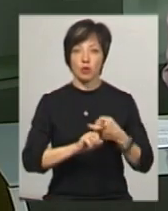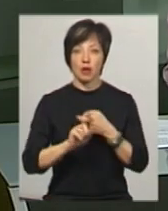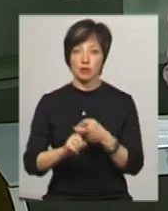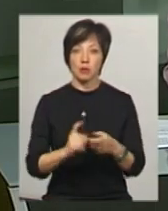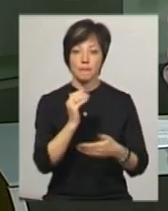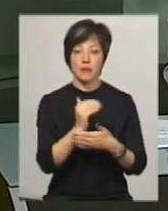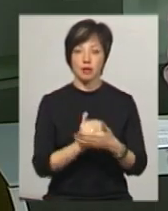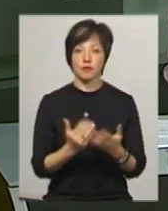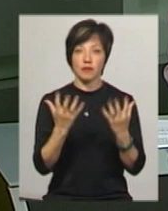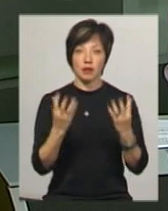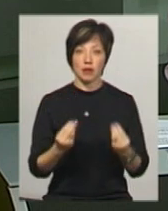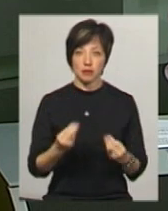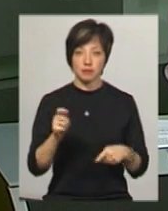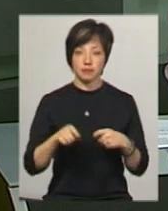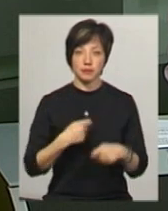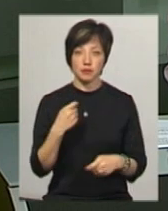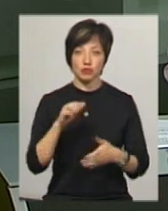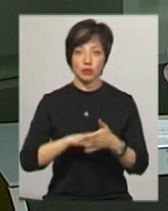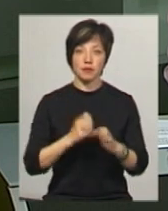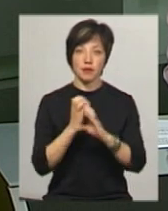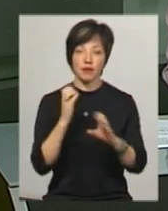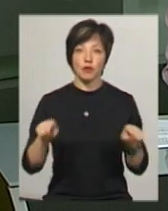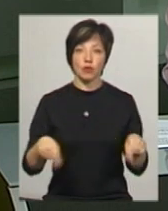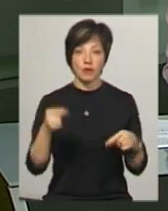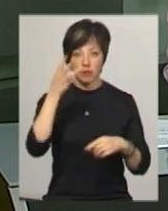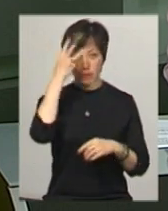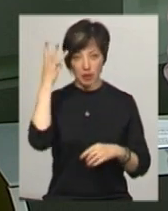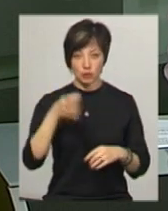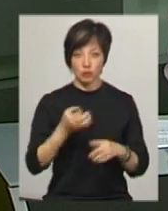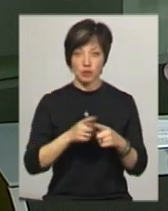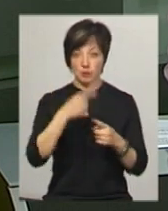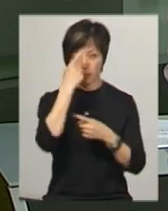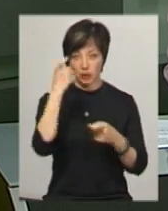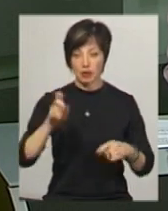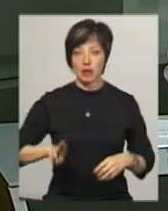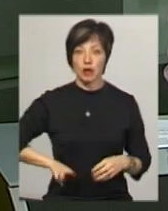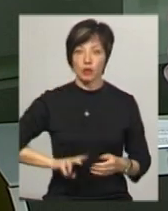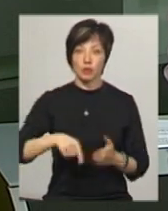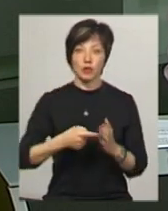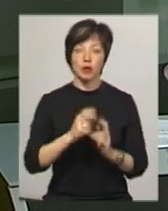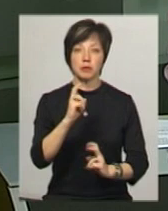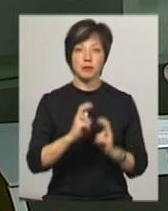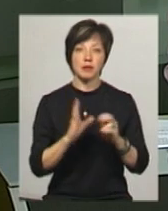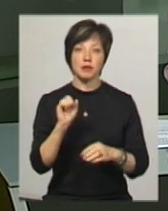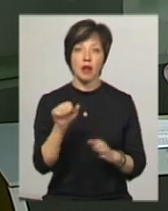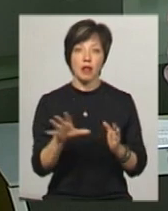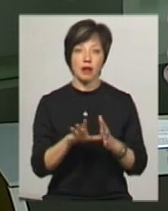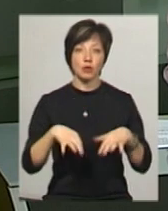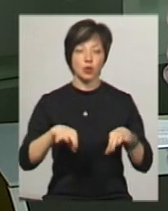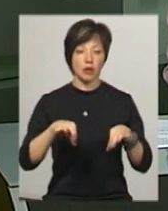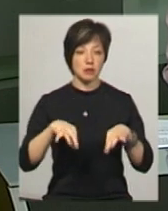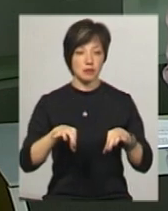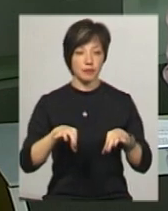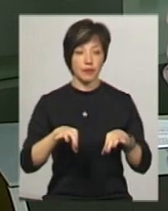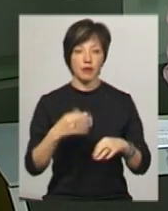яка сьогодні в день обірвалась через вантажівку, відновили у Хмельницькому. Про це повідомив директор комунального підприємства «Електротранс» Віктор